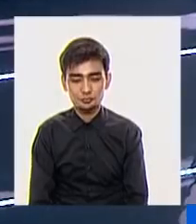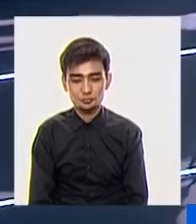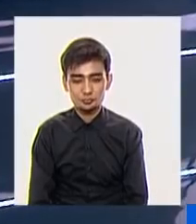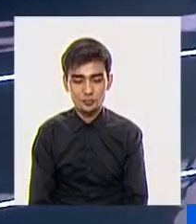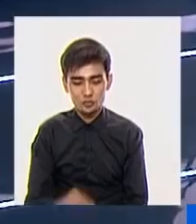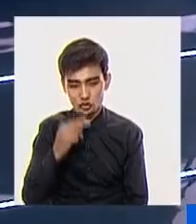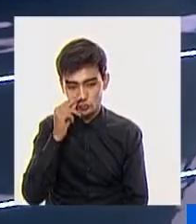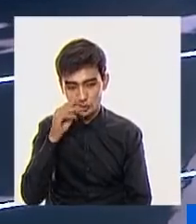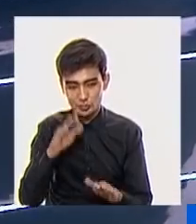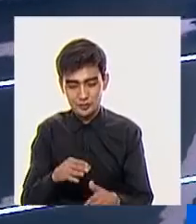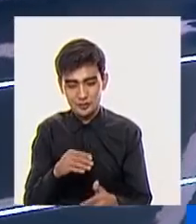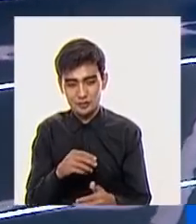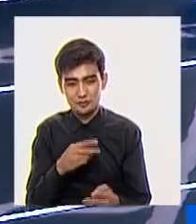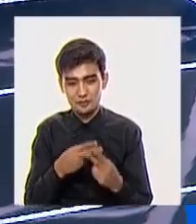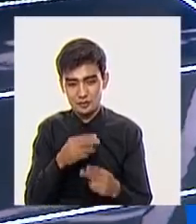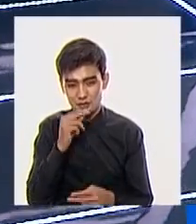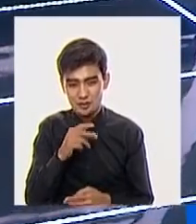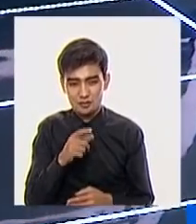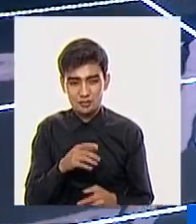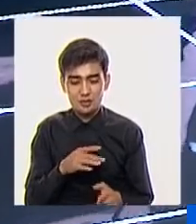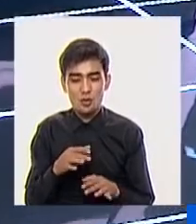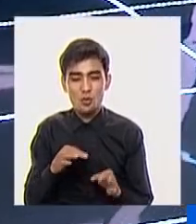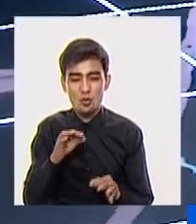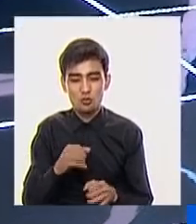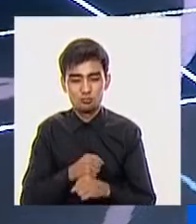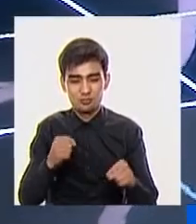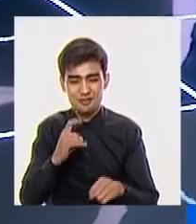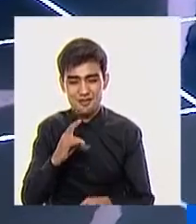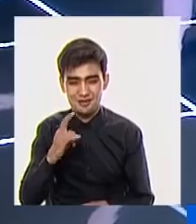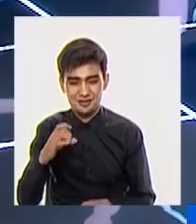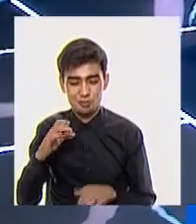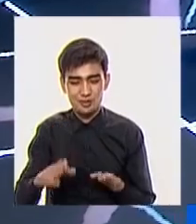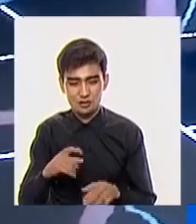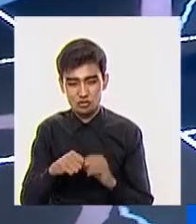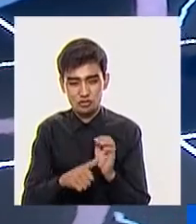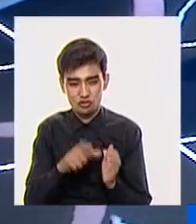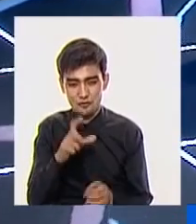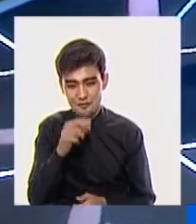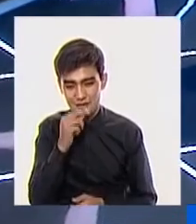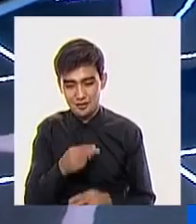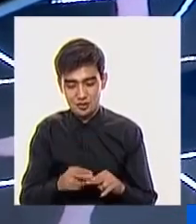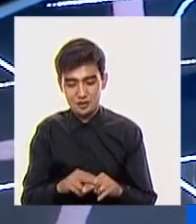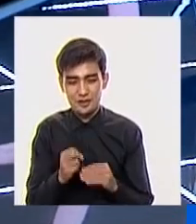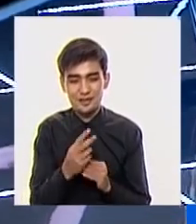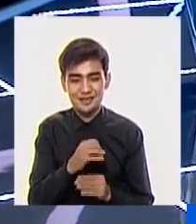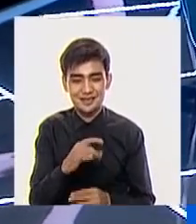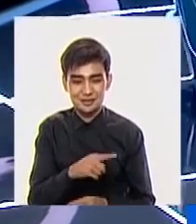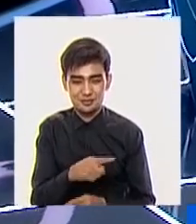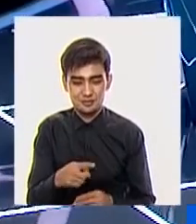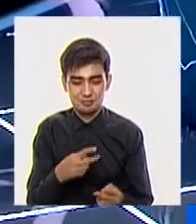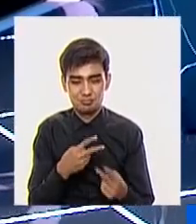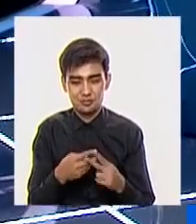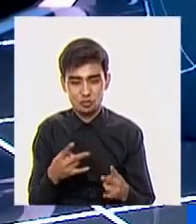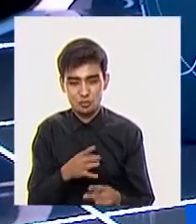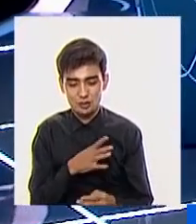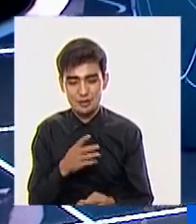А в Шымкенте вынесли приговор фигурантам дела о взрывах в Арысе. По нему проходили 16 человек. 12 из них осудили к лишению